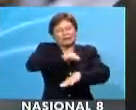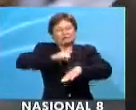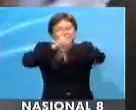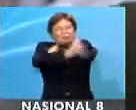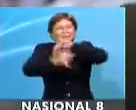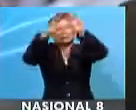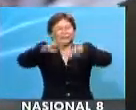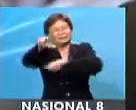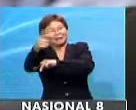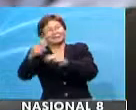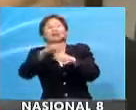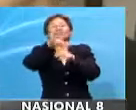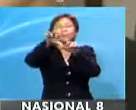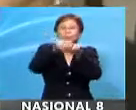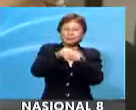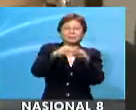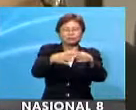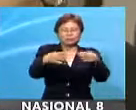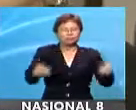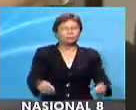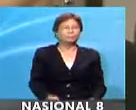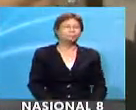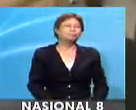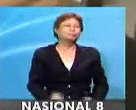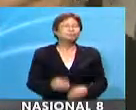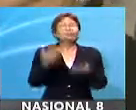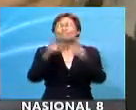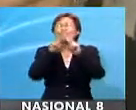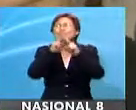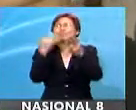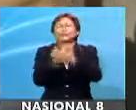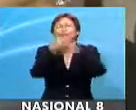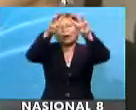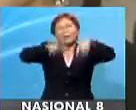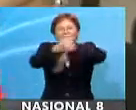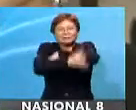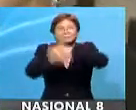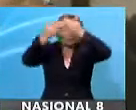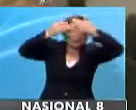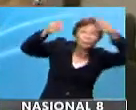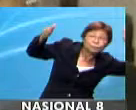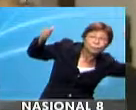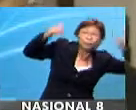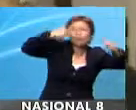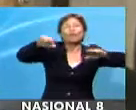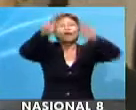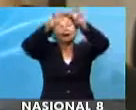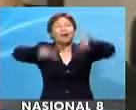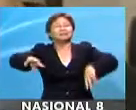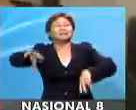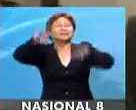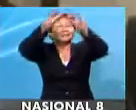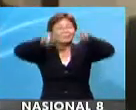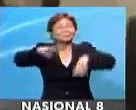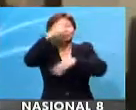ASEAN yang lain termasuk Jepun. It's very new to ASEAN countries. So it is an exposure for our ASEAN commissioners or